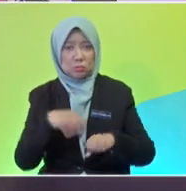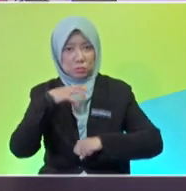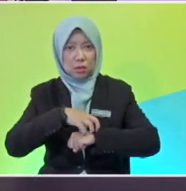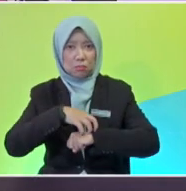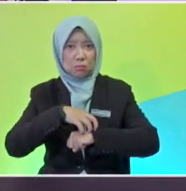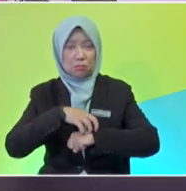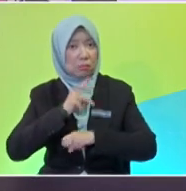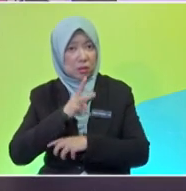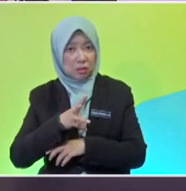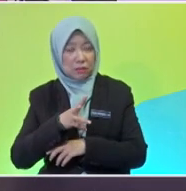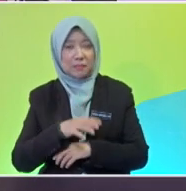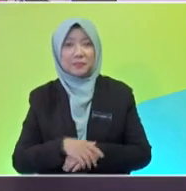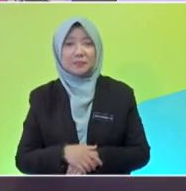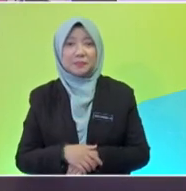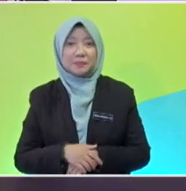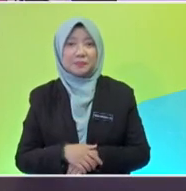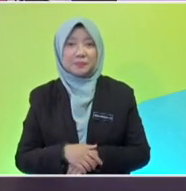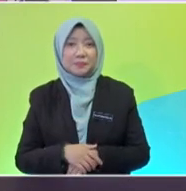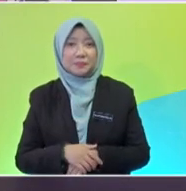sama-sama jalankan